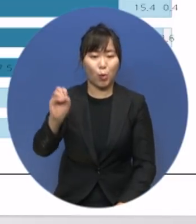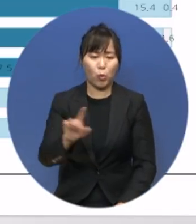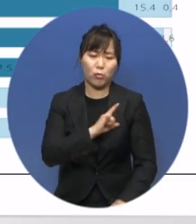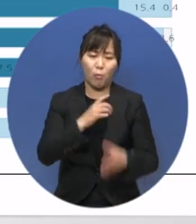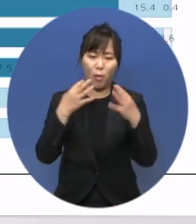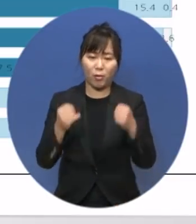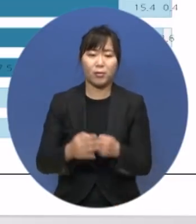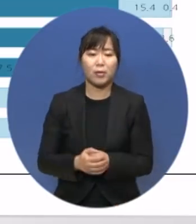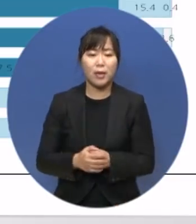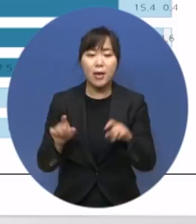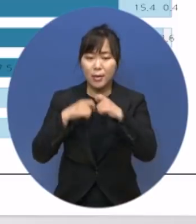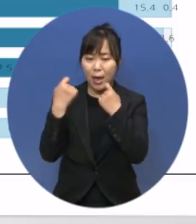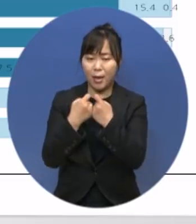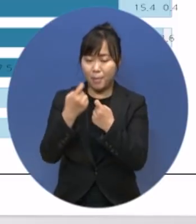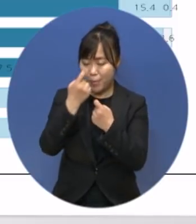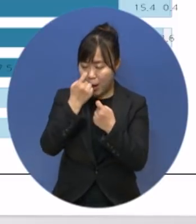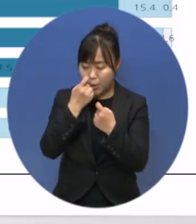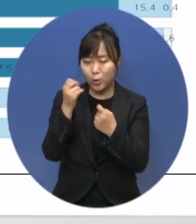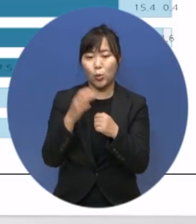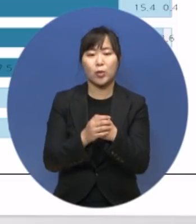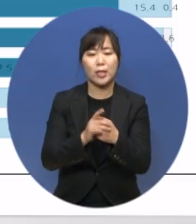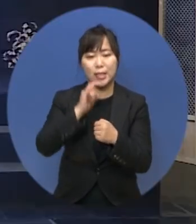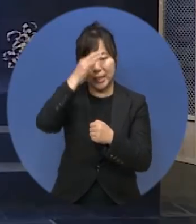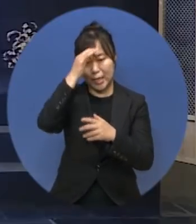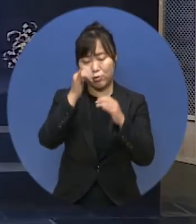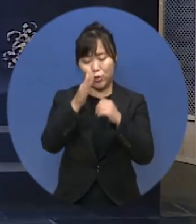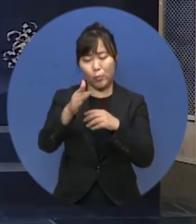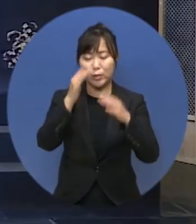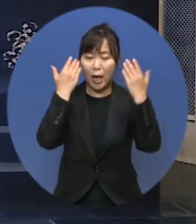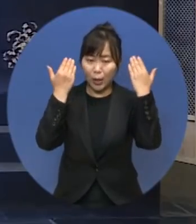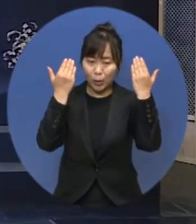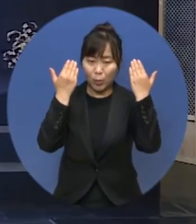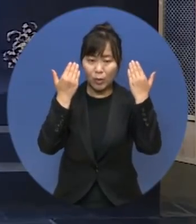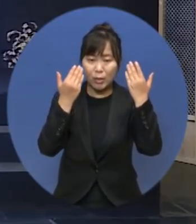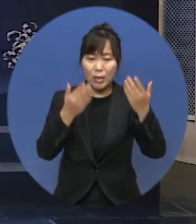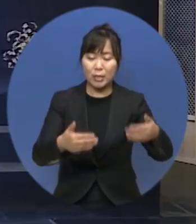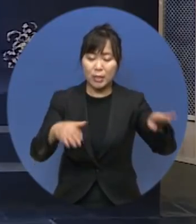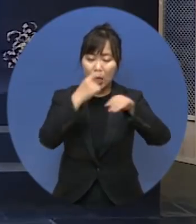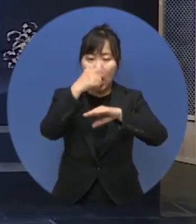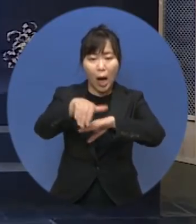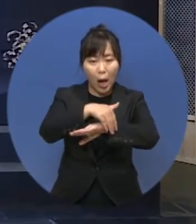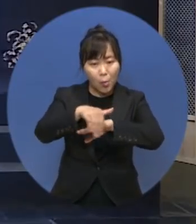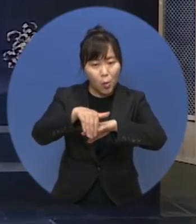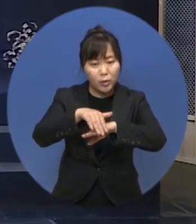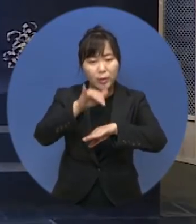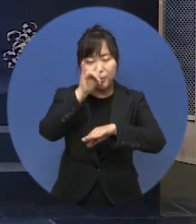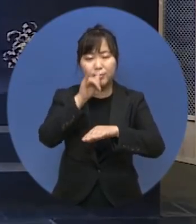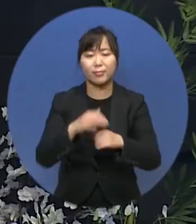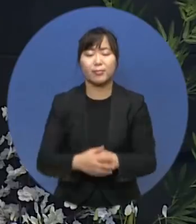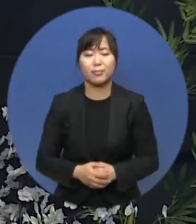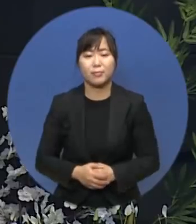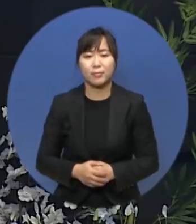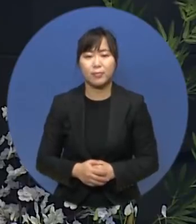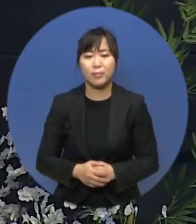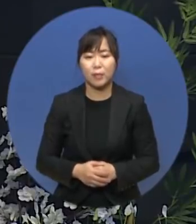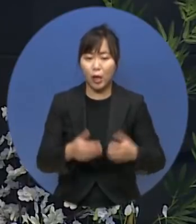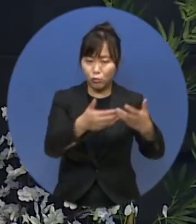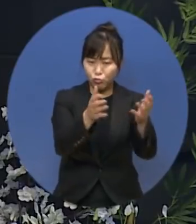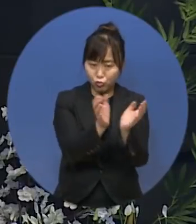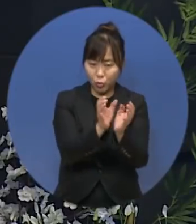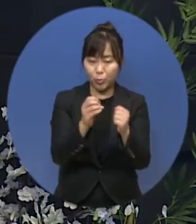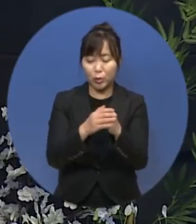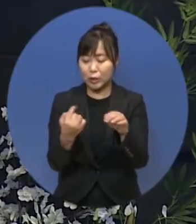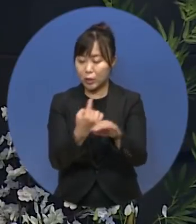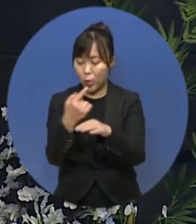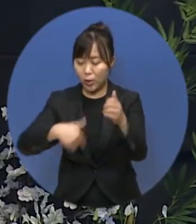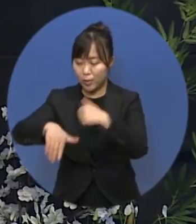가장 많았고 개인 레슨, 그 다음 예술 전문학교, 시설학원 등으로 이루어졌고 있고요. 그룹이라든지